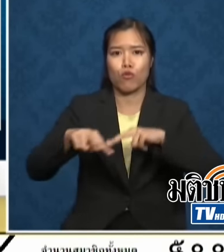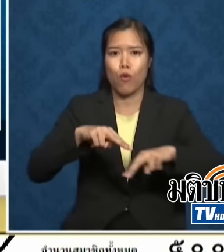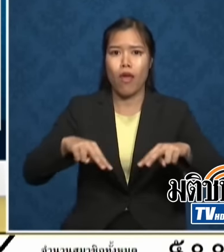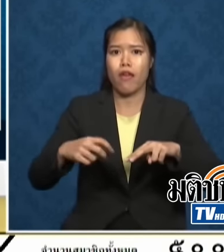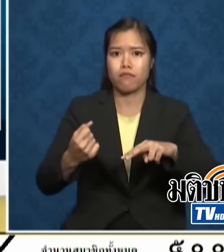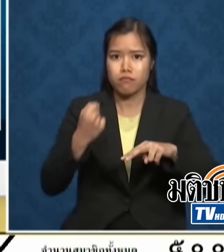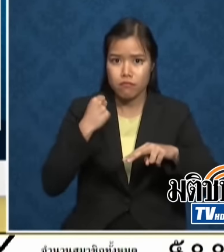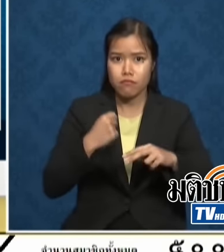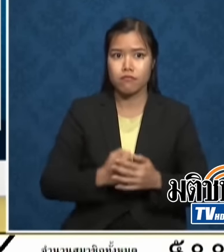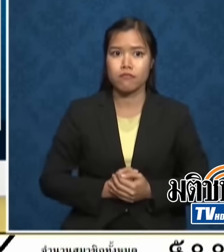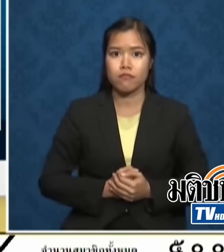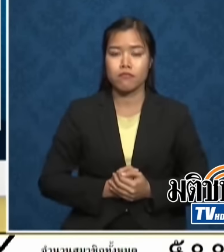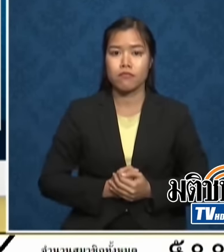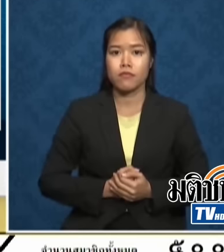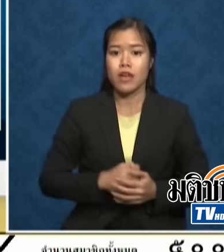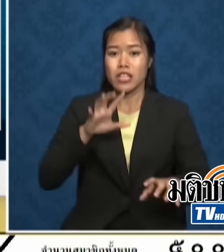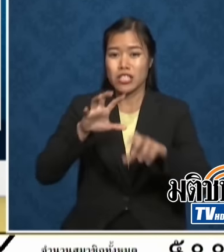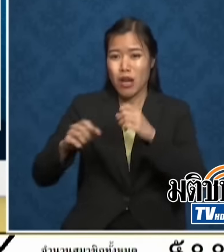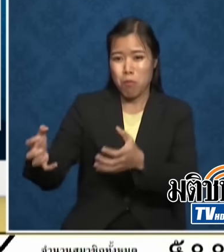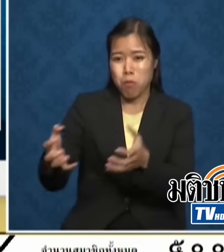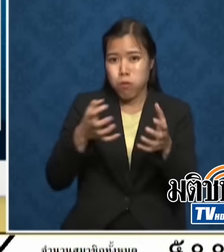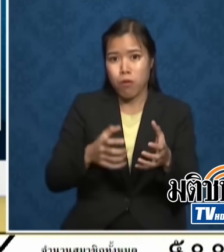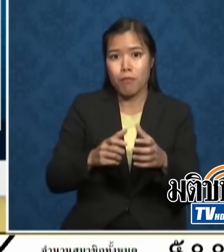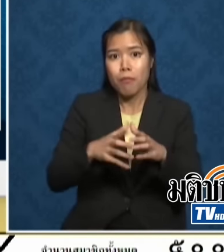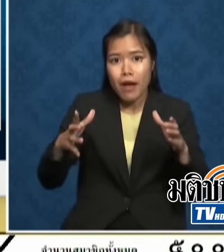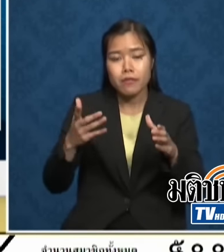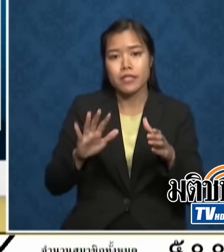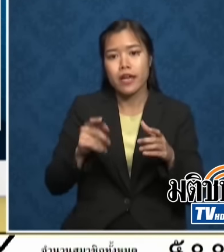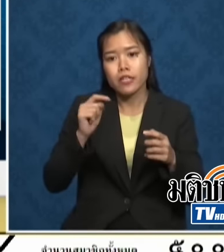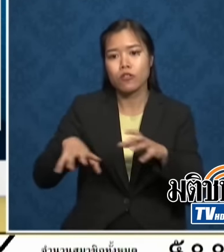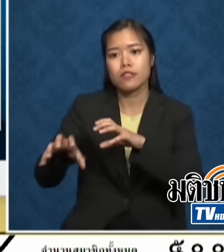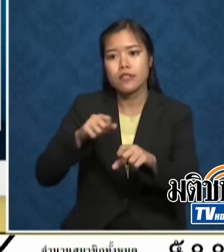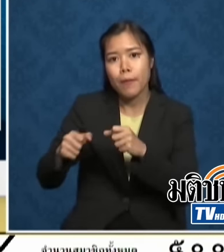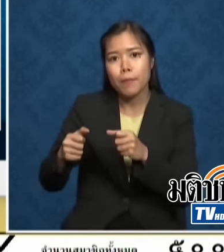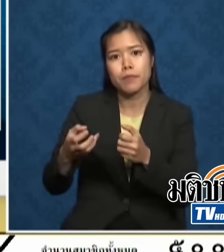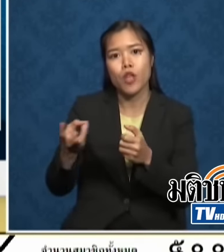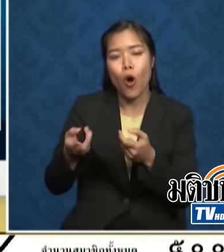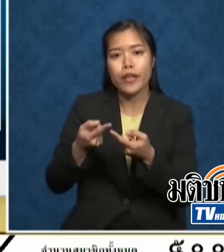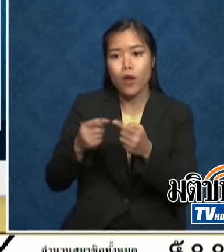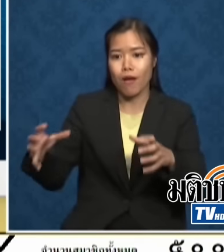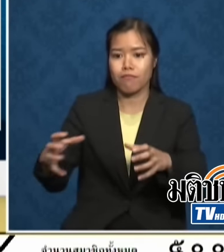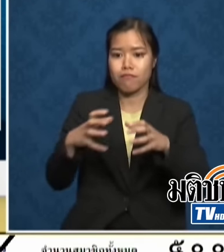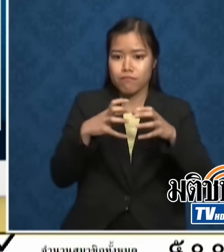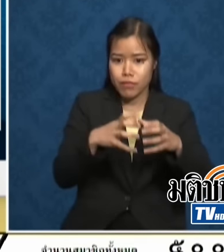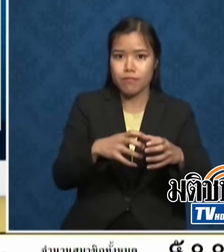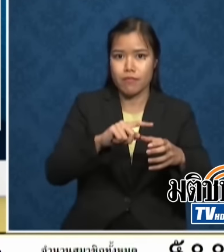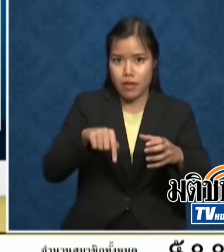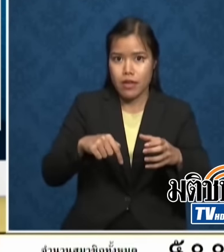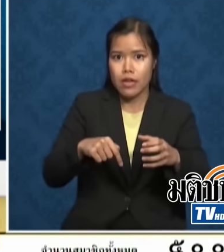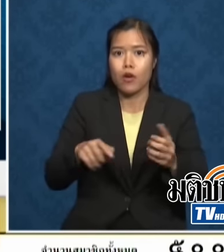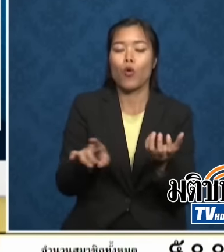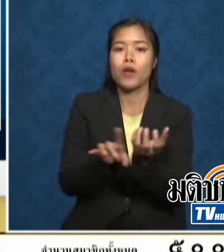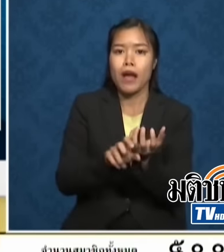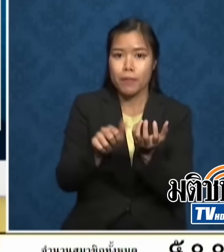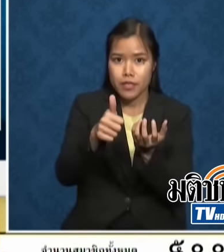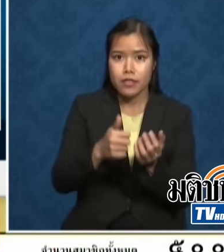ขอให้นึกถึงคำว่าเปลี่ยนจากจับมากได้น้อยเป็นจับน้อยให้ได้มากไม่เอาแล้วปลาเป็ดที่เอาไปเป็นอาหารสัตว์มากๆจับมากจับมากจับม